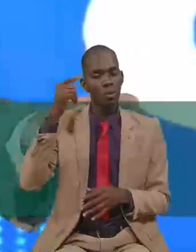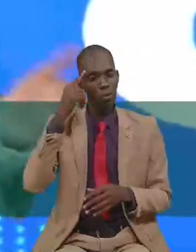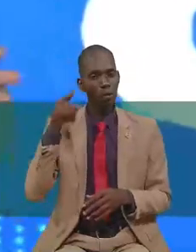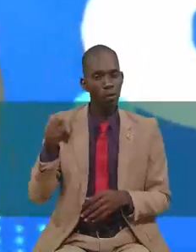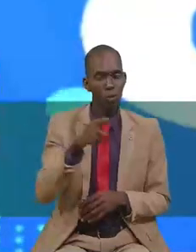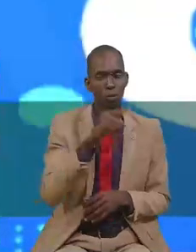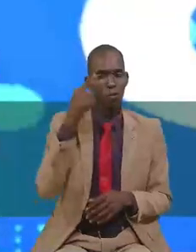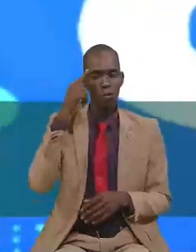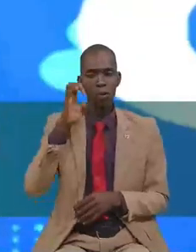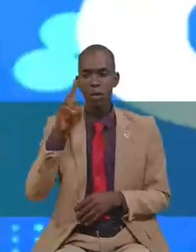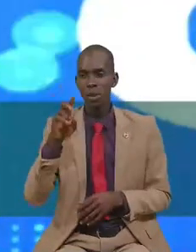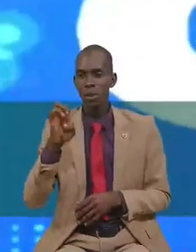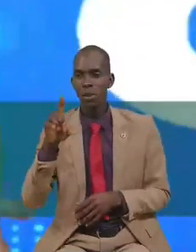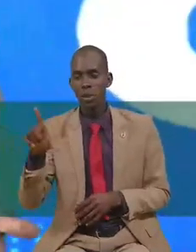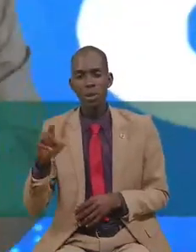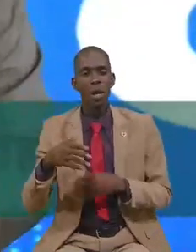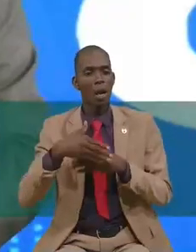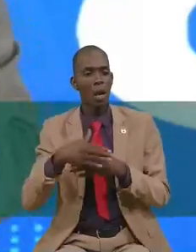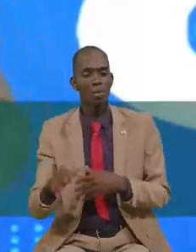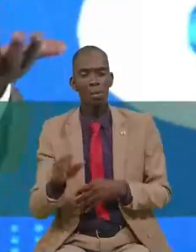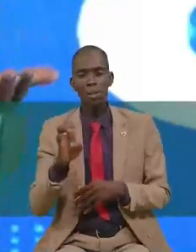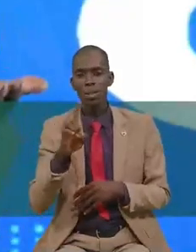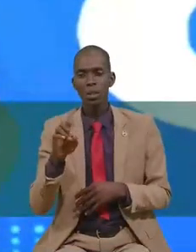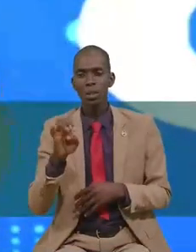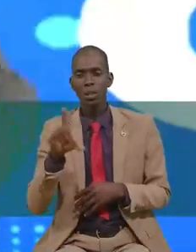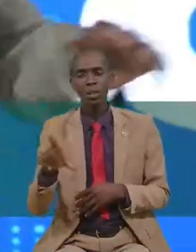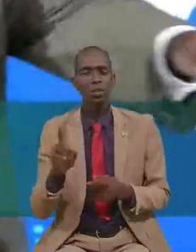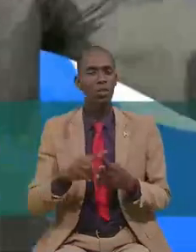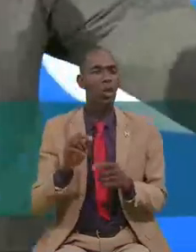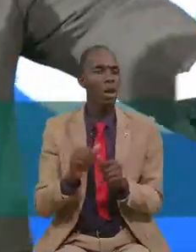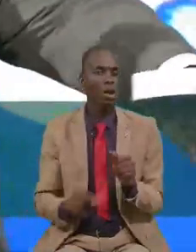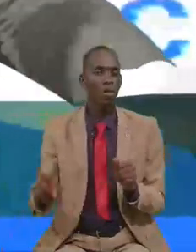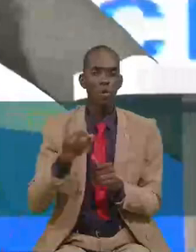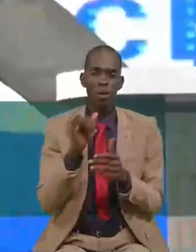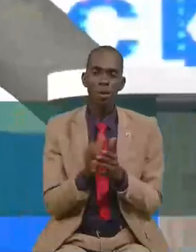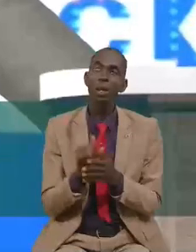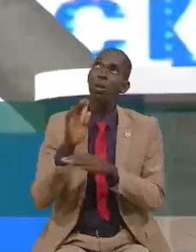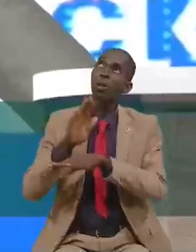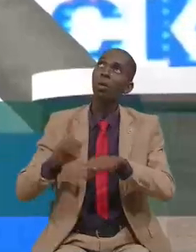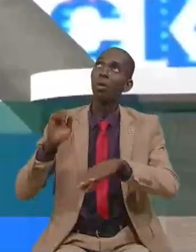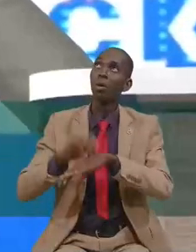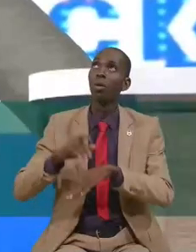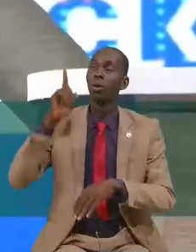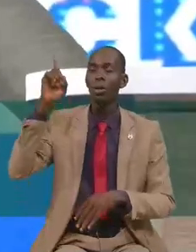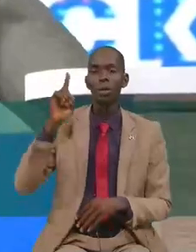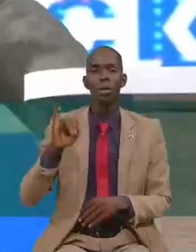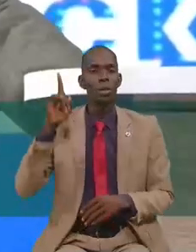pour chacun. Après Ézéchiel, jusqu'à aujourd'hui, quiconque l'invoque,